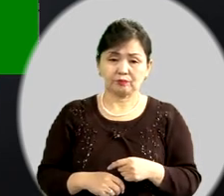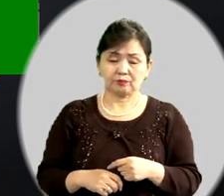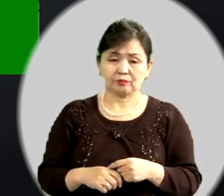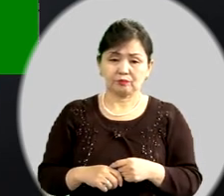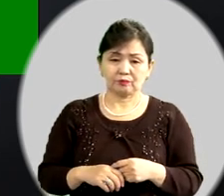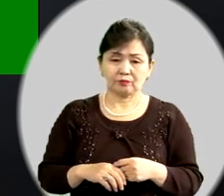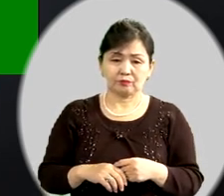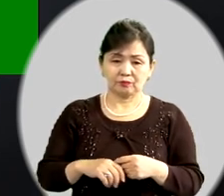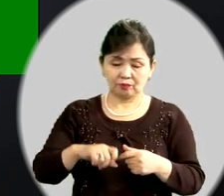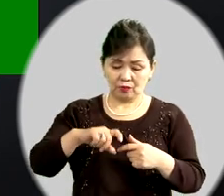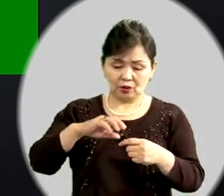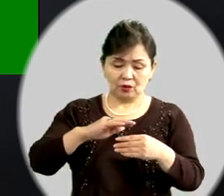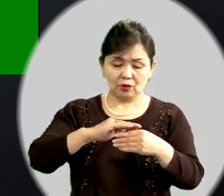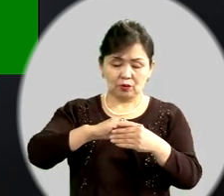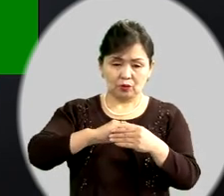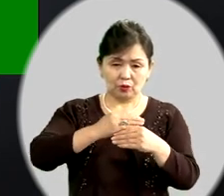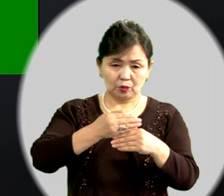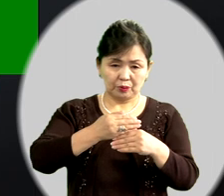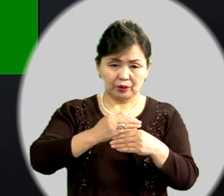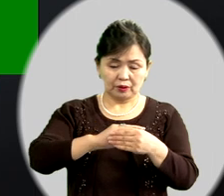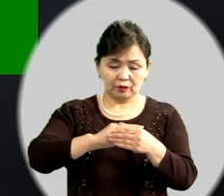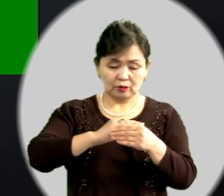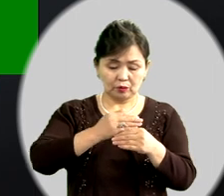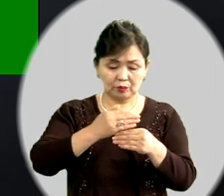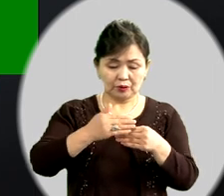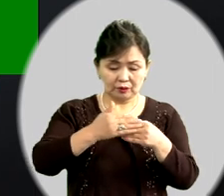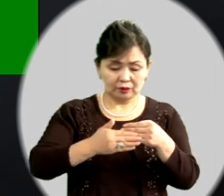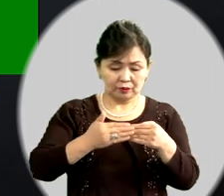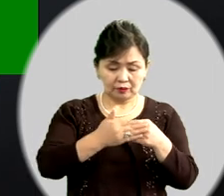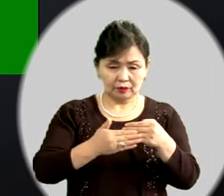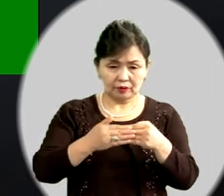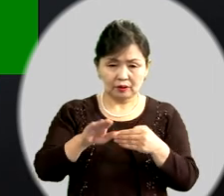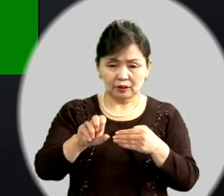За, бүгдээрээ кубийнхэн талсуудыг дахиад сайн ажиглая.